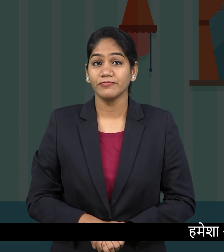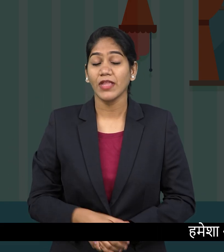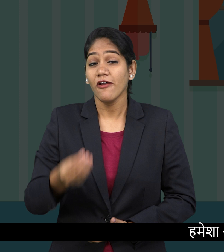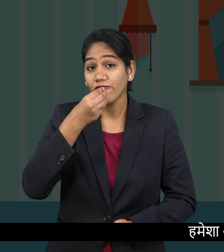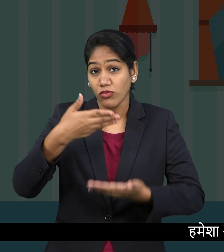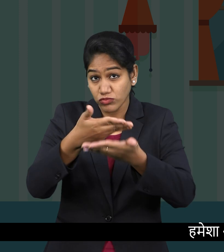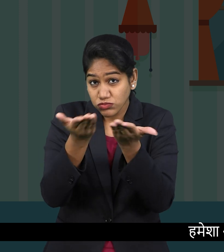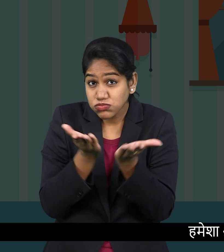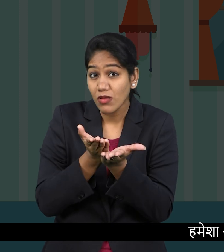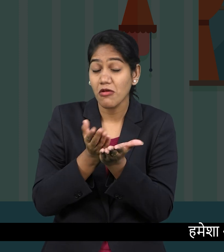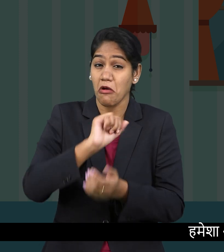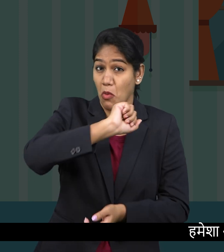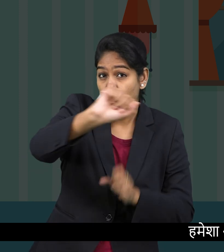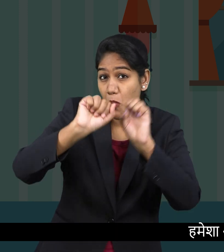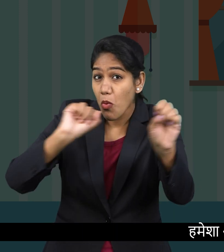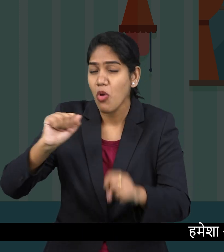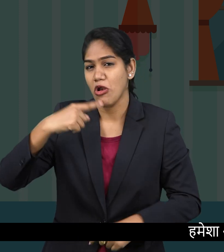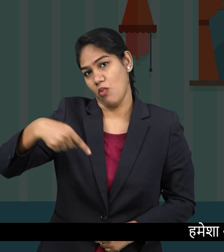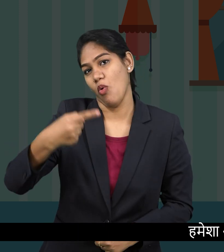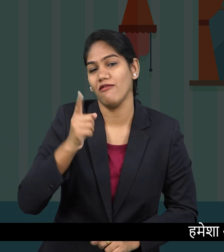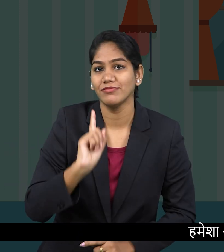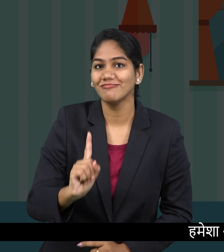हमेशा अपनी ही प्लेट से खाएं।